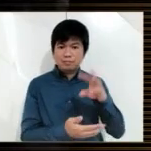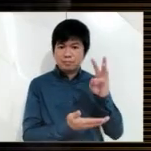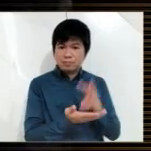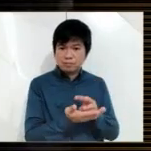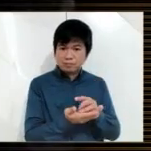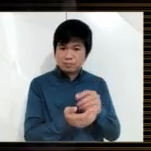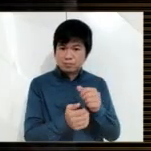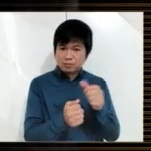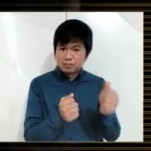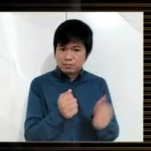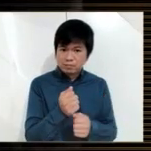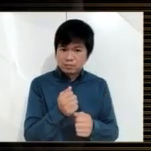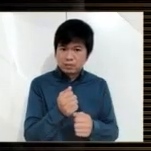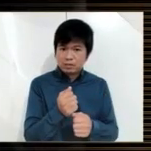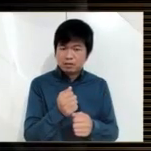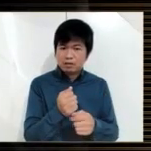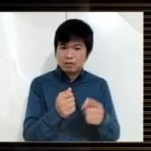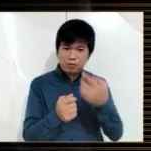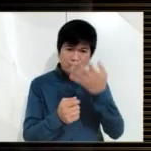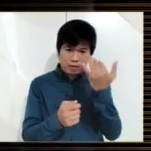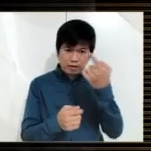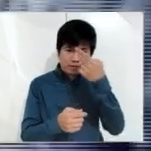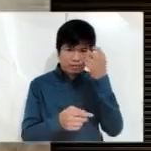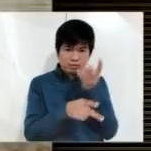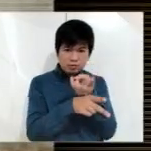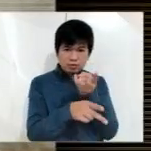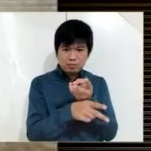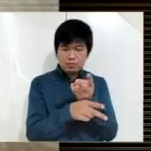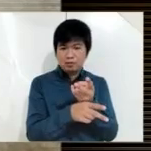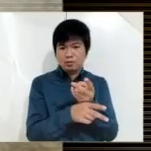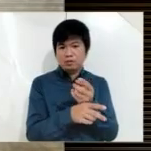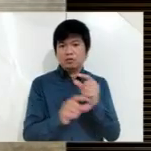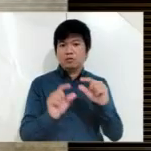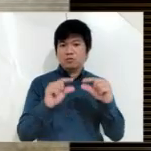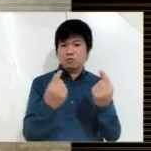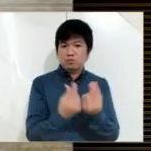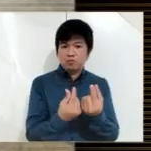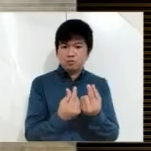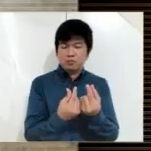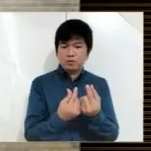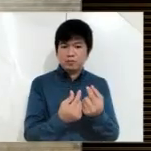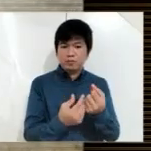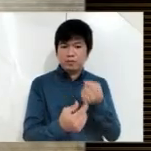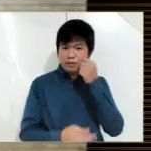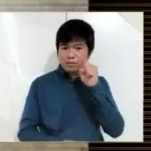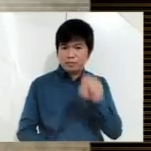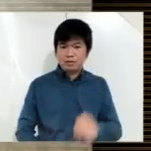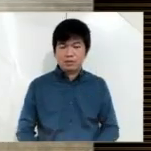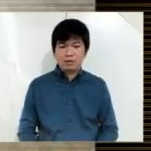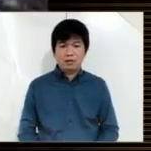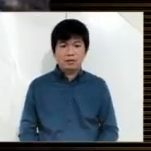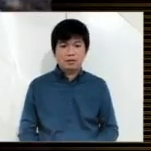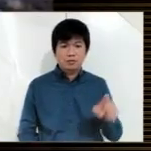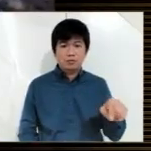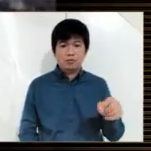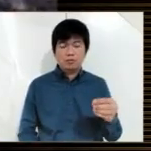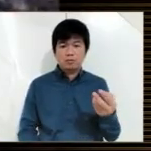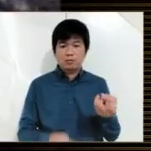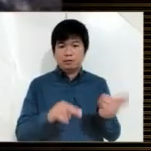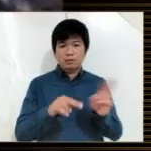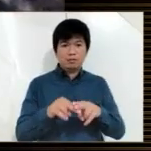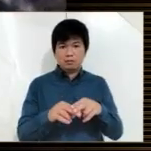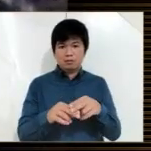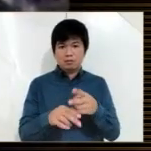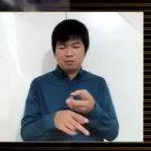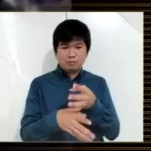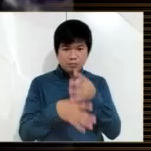category ng COMELEC dahil sa mga binabantayang armed groups. Dahil sa insidente, lalo pang pinapaigting ang seguridad sa bayan lalo't ilang